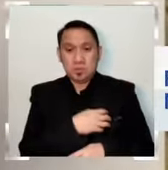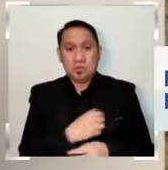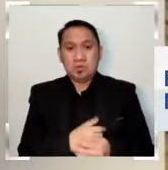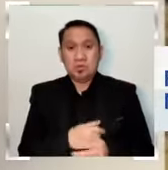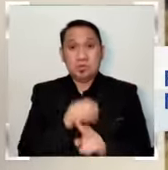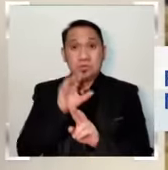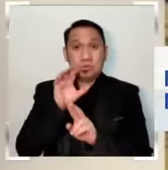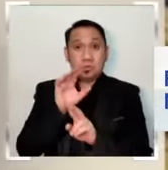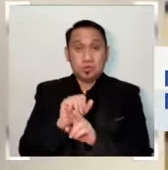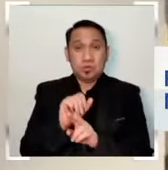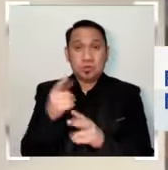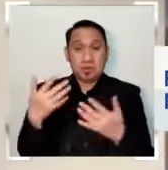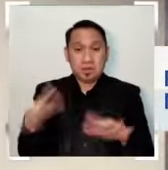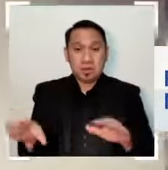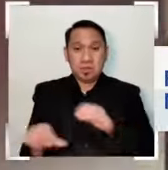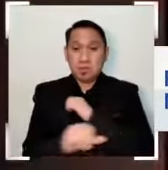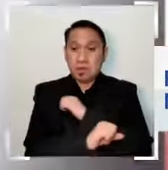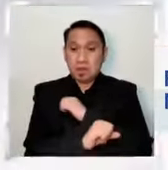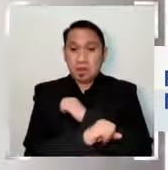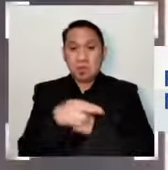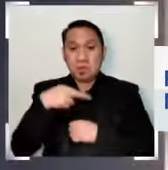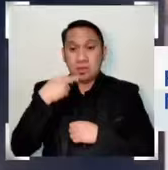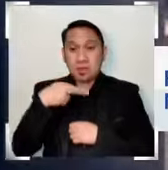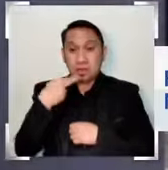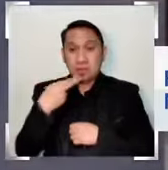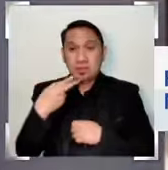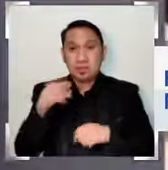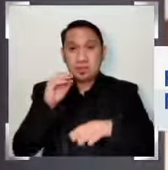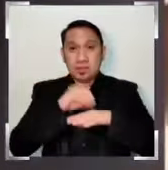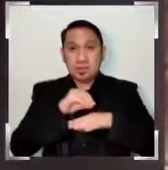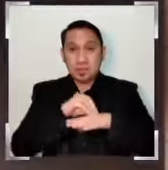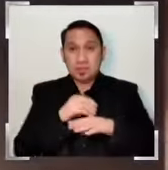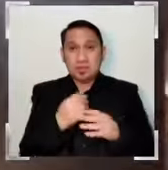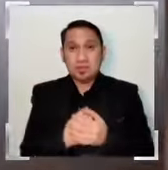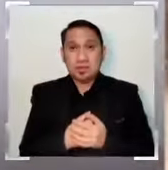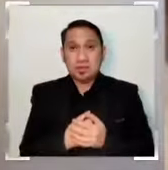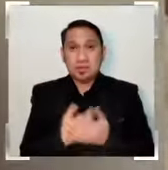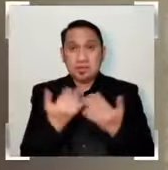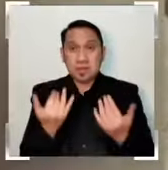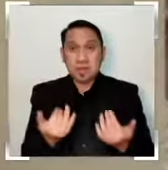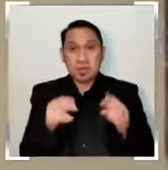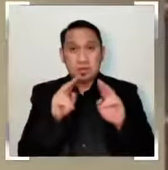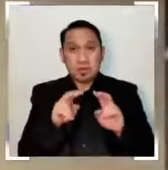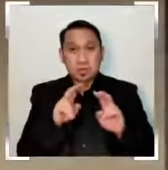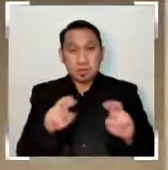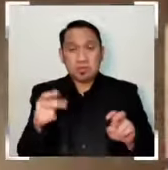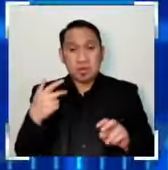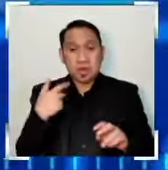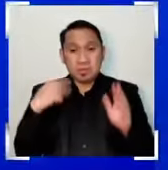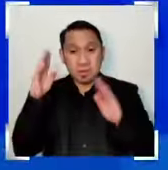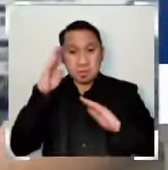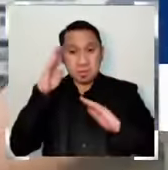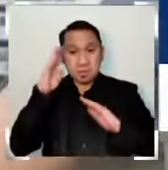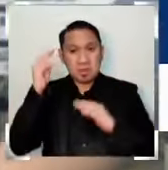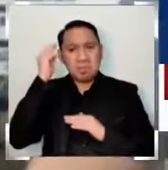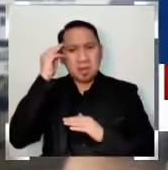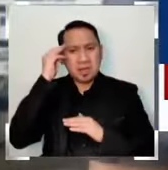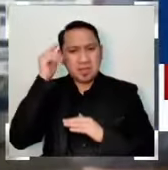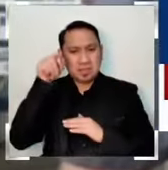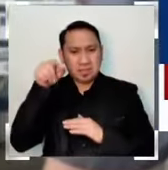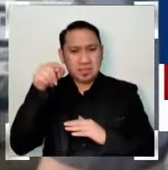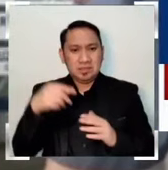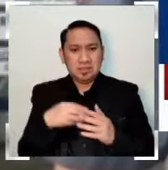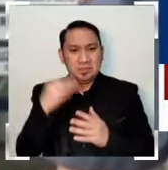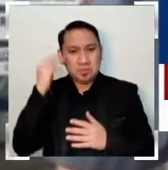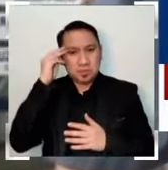umanong magnakaw ng bigas sa isang tindahan. Batay sa pagsusuri ng mga pulis, may problema sa pag-iisip ang ginulping lalaki. Ang suspect hindi